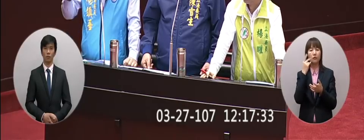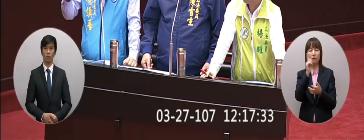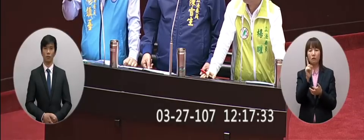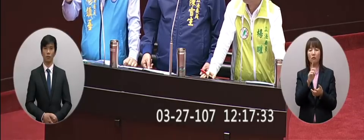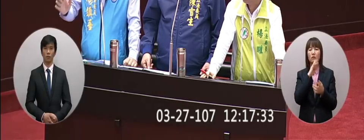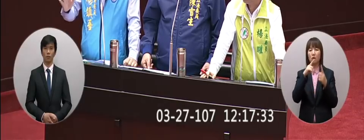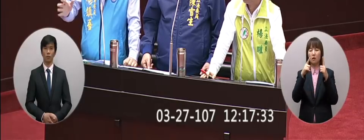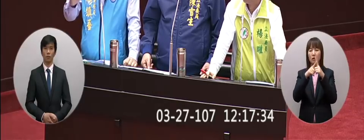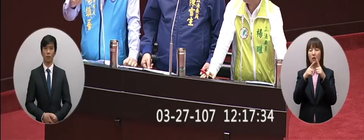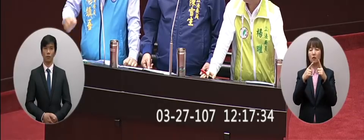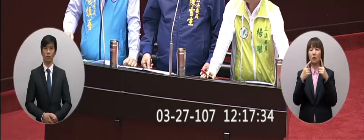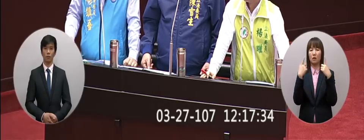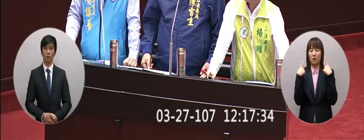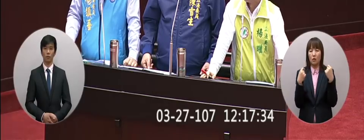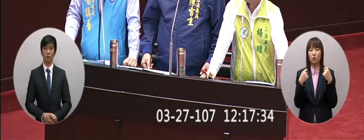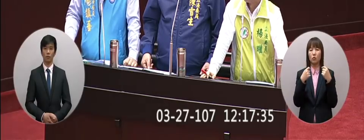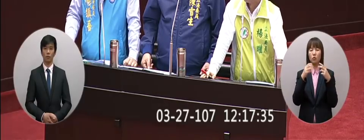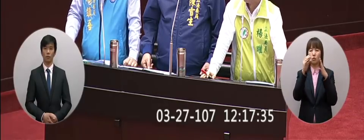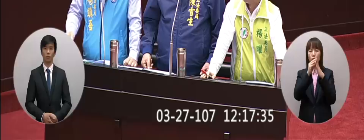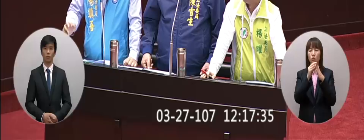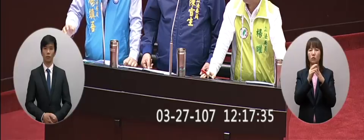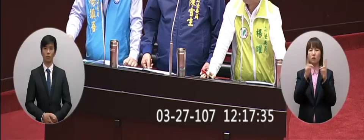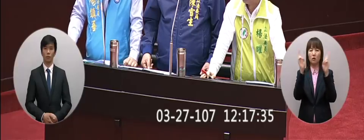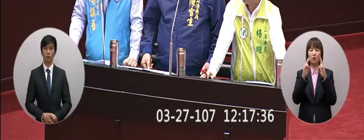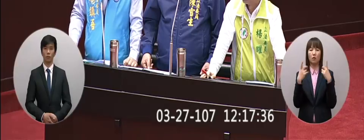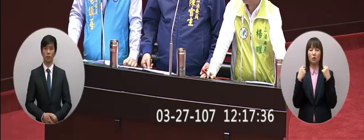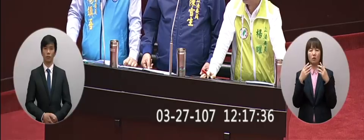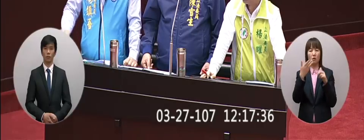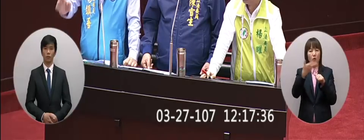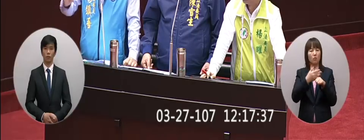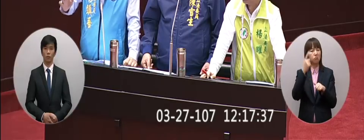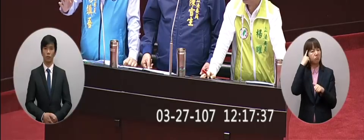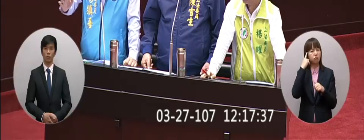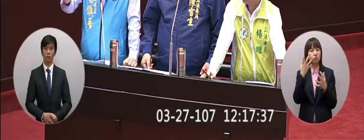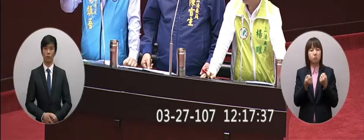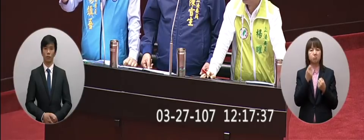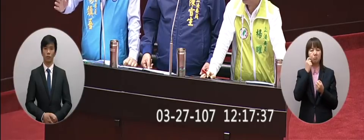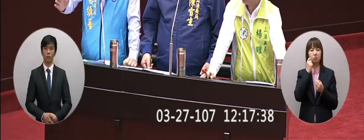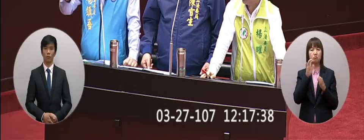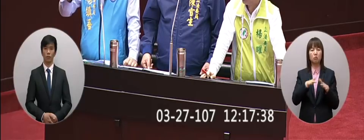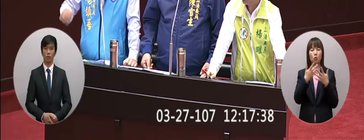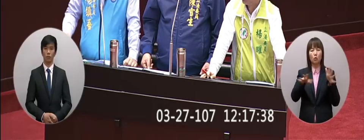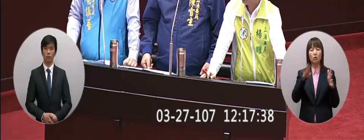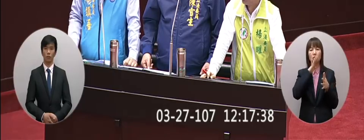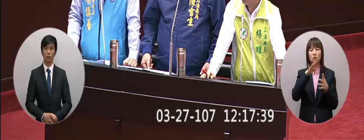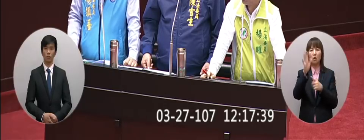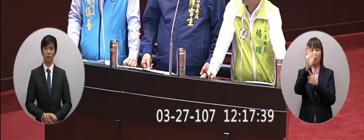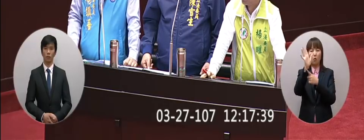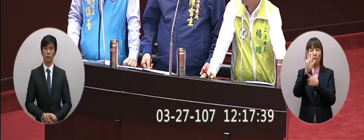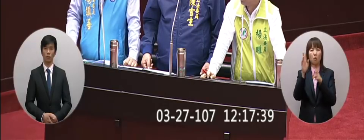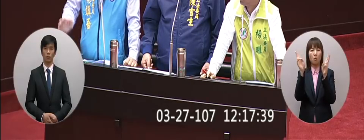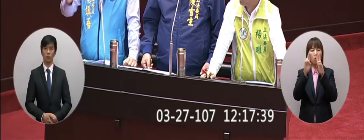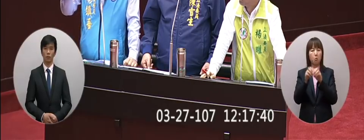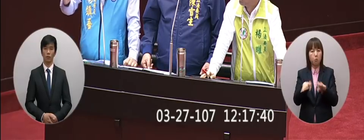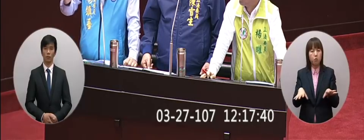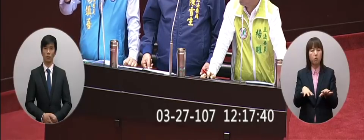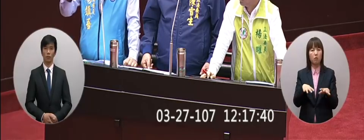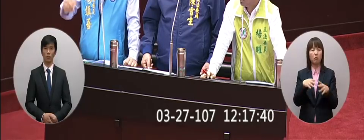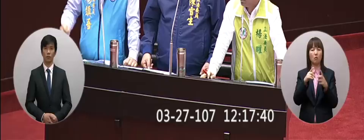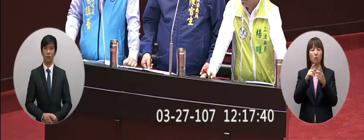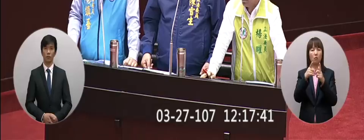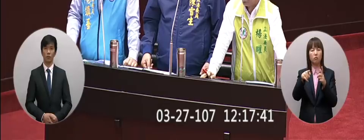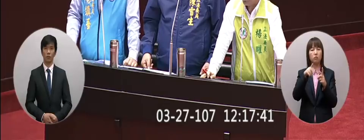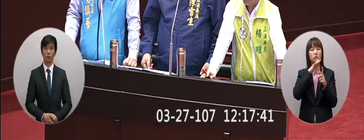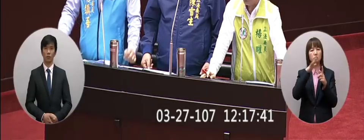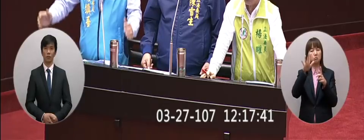是能源局他的态度让本席不太能接受。现在大家都在提倡风力发电，你知道有个案